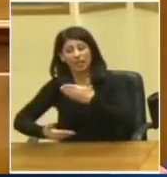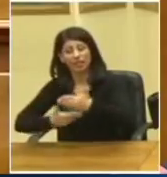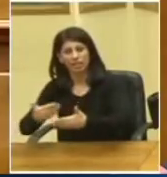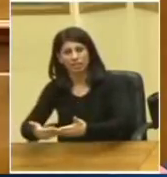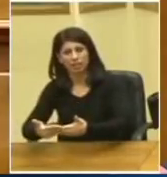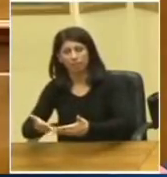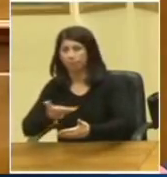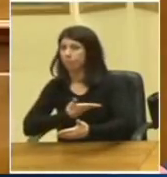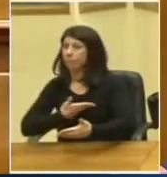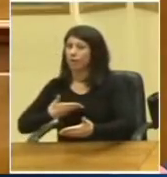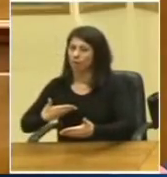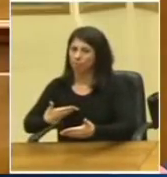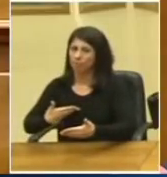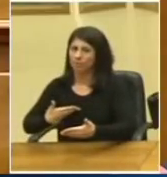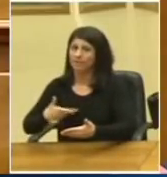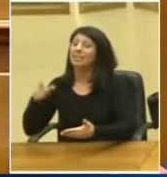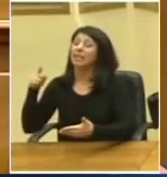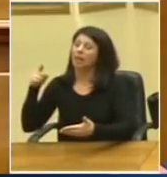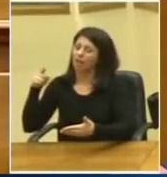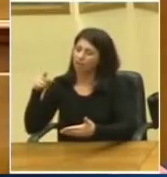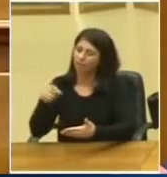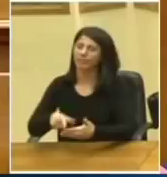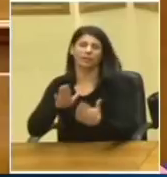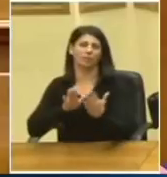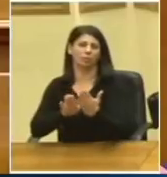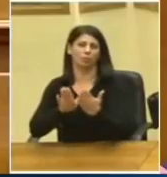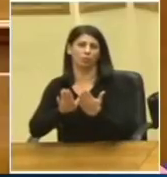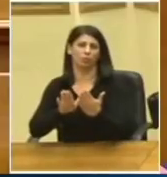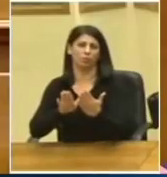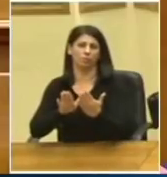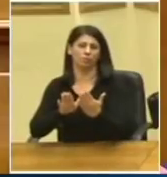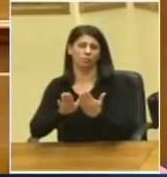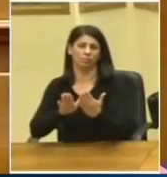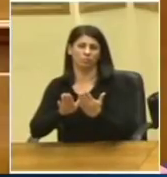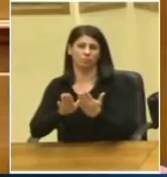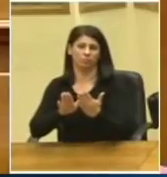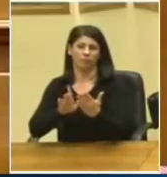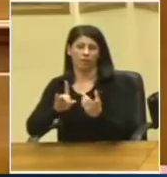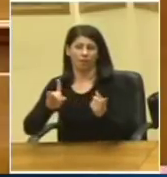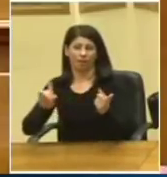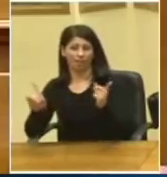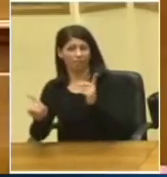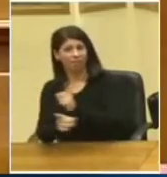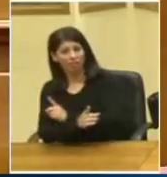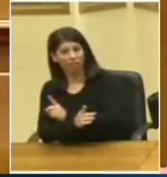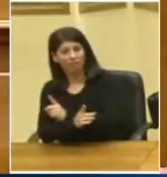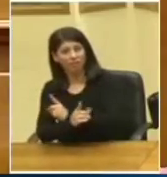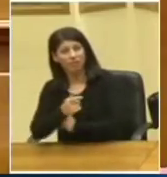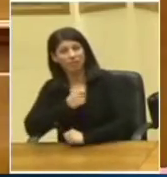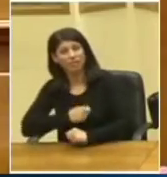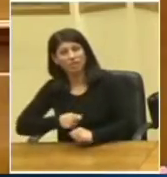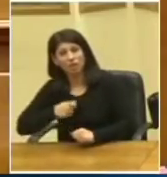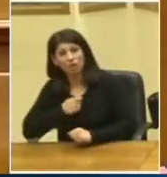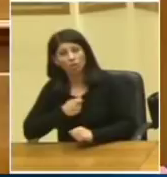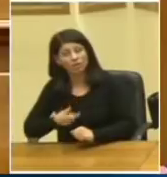Και εμείς ως τέτοια την αντιμετωπίσαμε. Σε αντίθεση δυστυχώς με άλλους σε